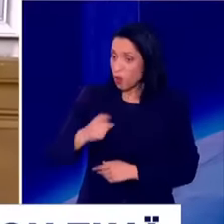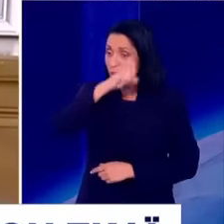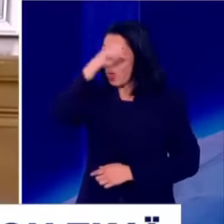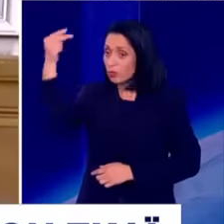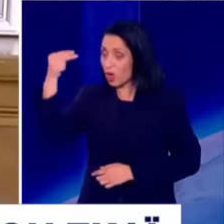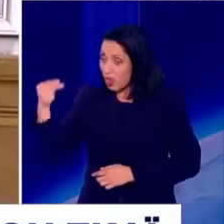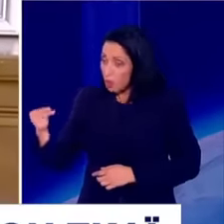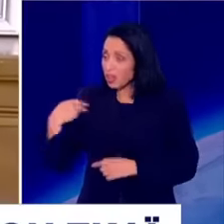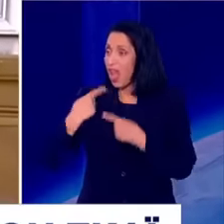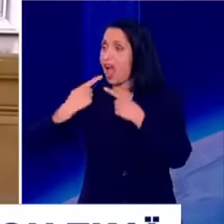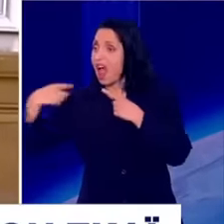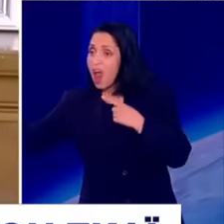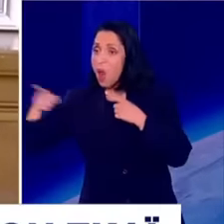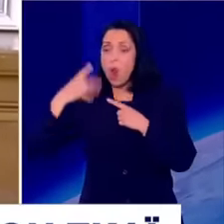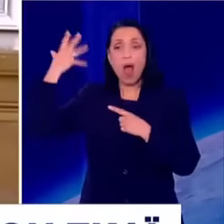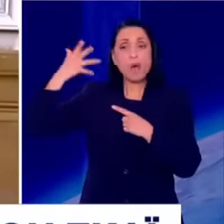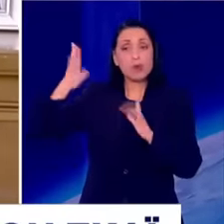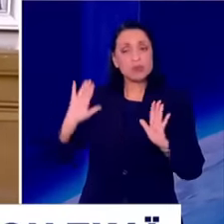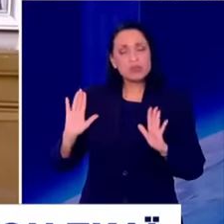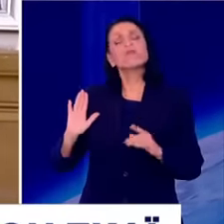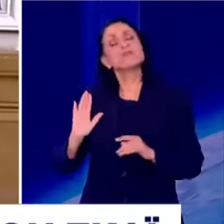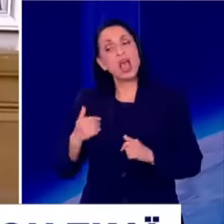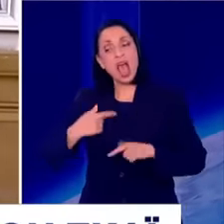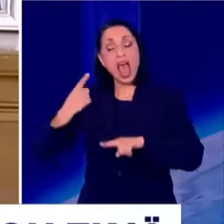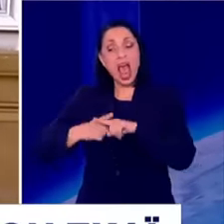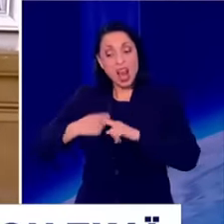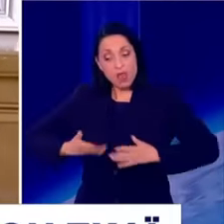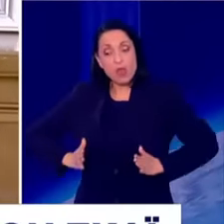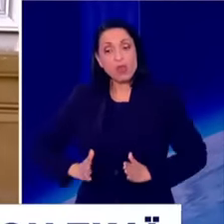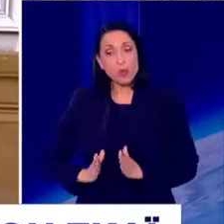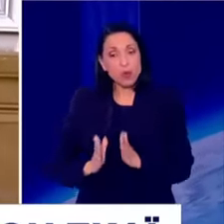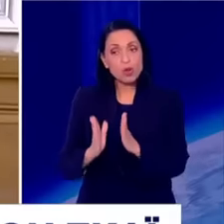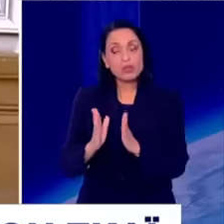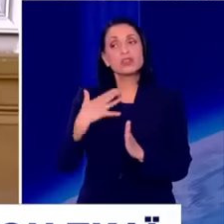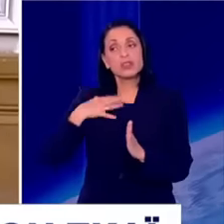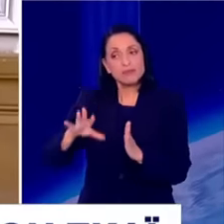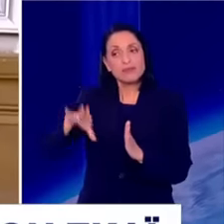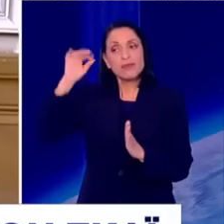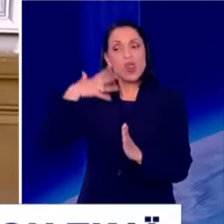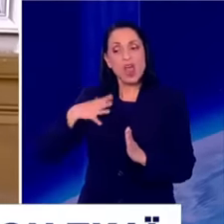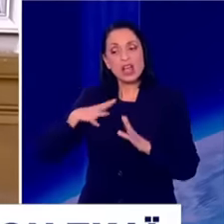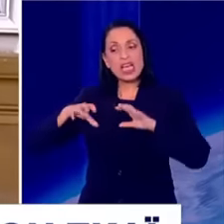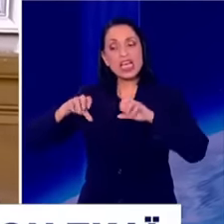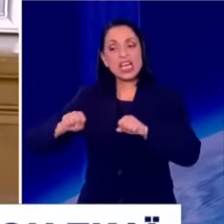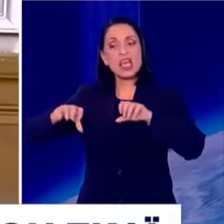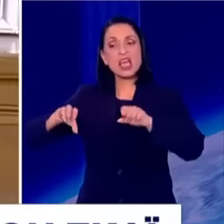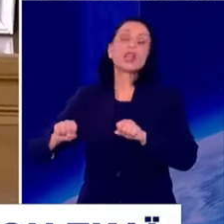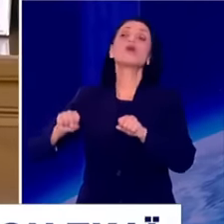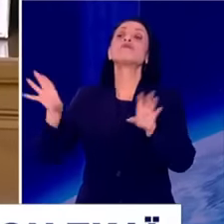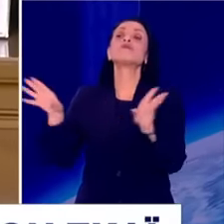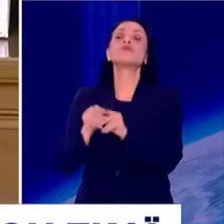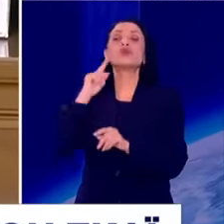απόψεις. Η Ελλάδα, ας πούμε, δεν θα προχωρήσει, εφόσον το έχει επιλέξει, να ασκήσει την κυριαρχία της για να